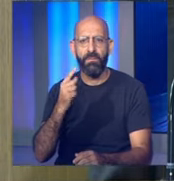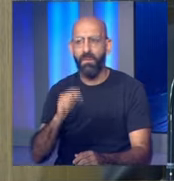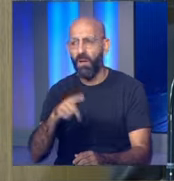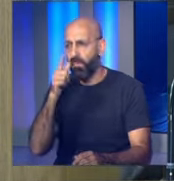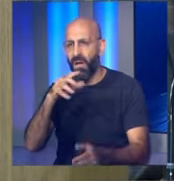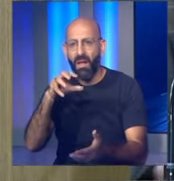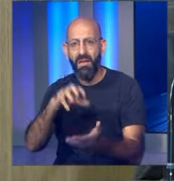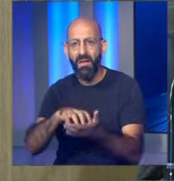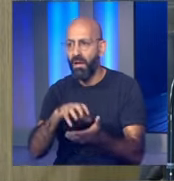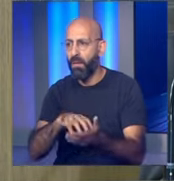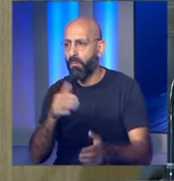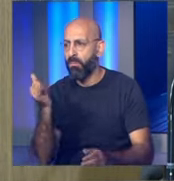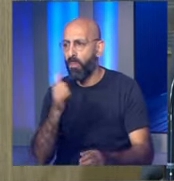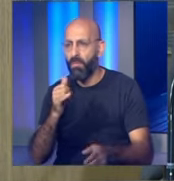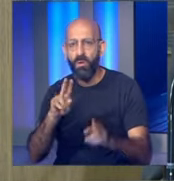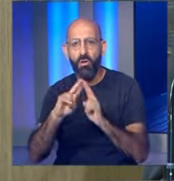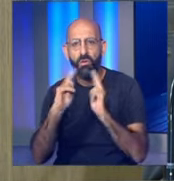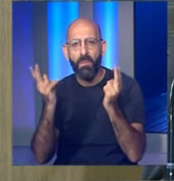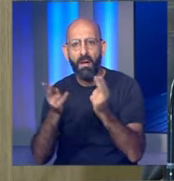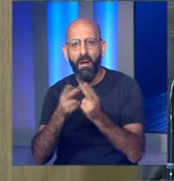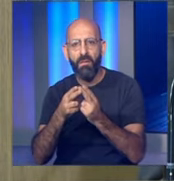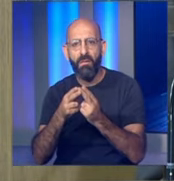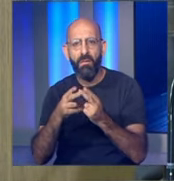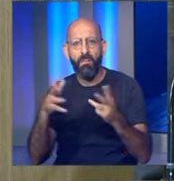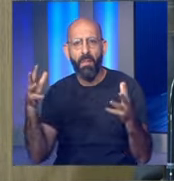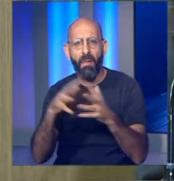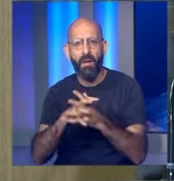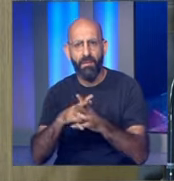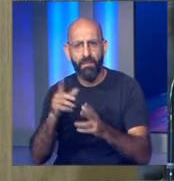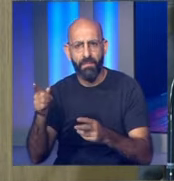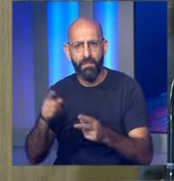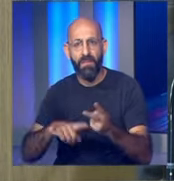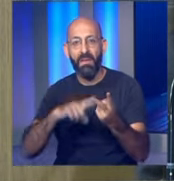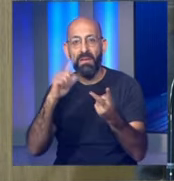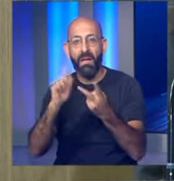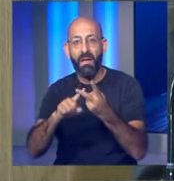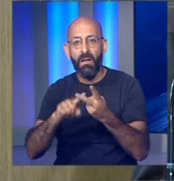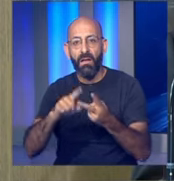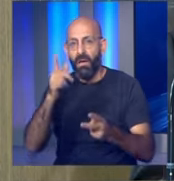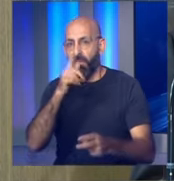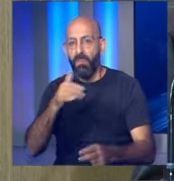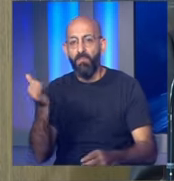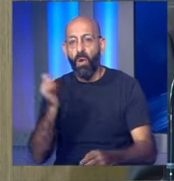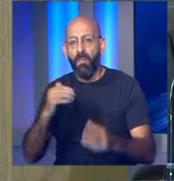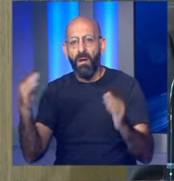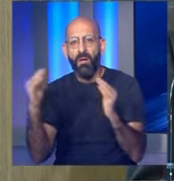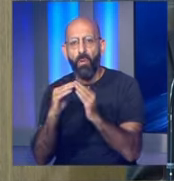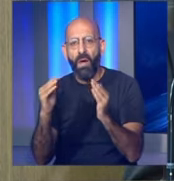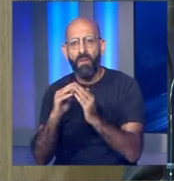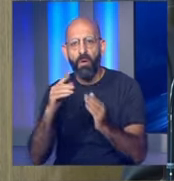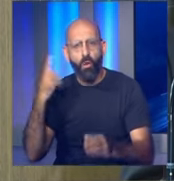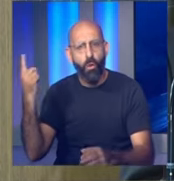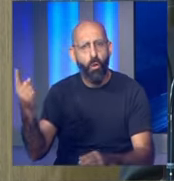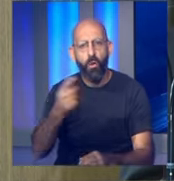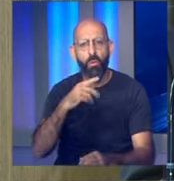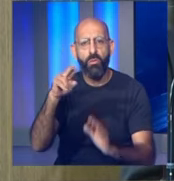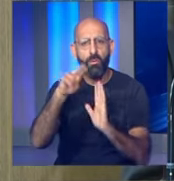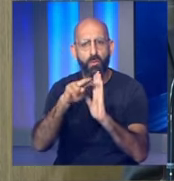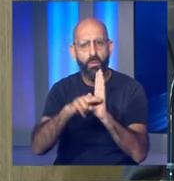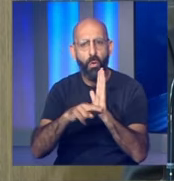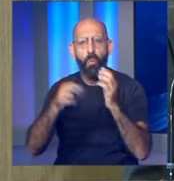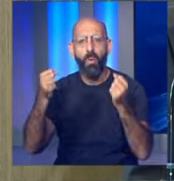نخلق هذا المشهد الوطني الجامع حول قضية مهمة جداً، وحول قضية بعتقد بأن الجميع